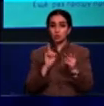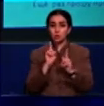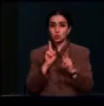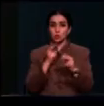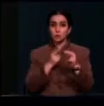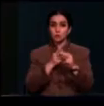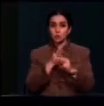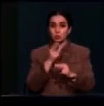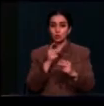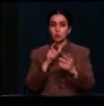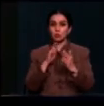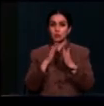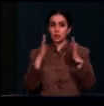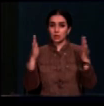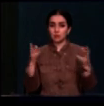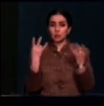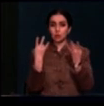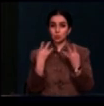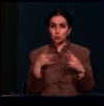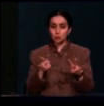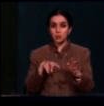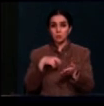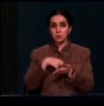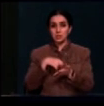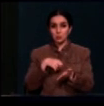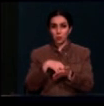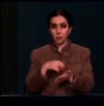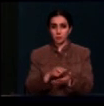вас длинным, ненужным письмом.